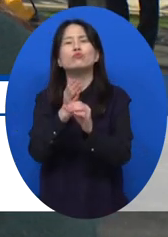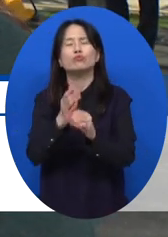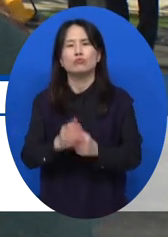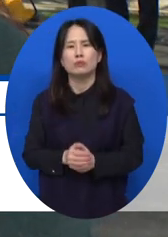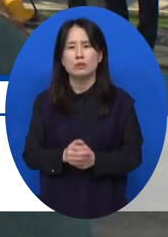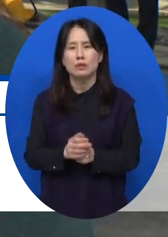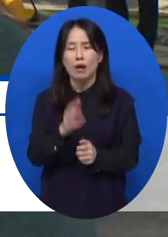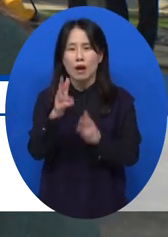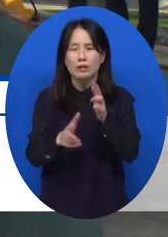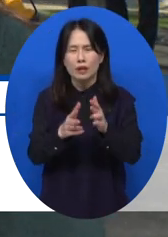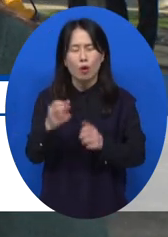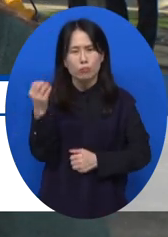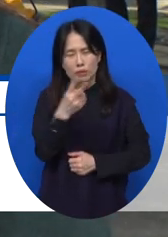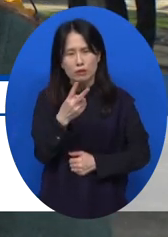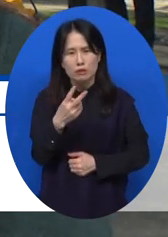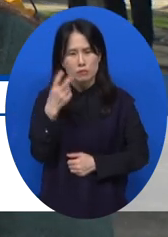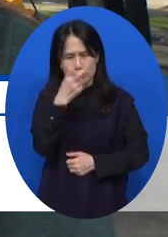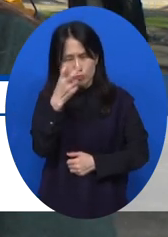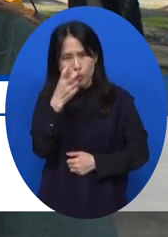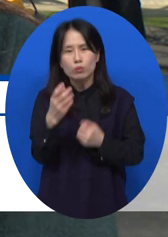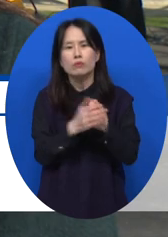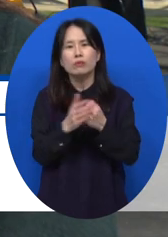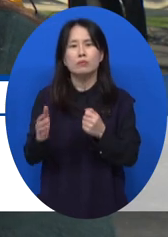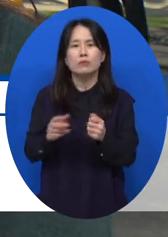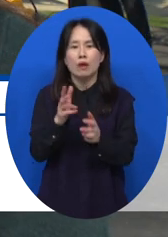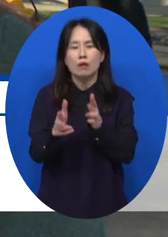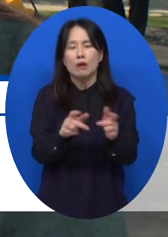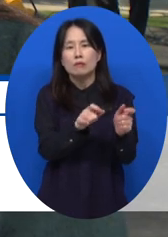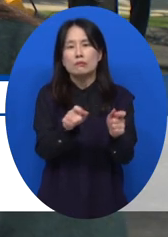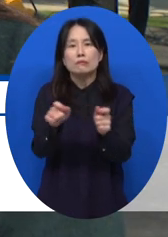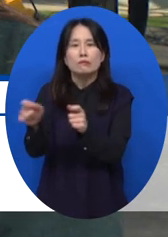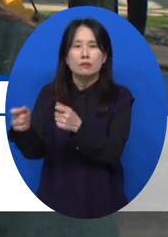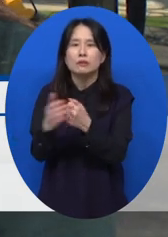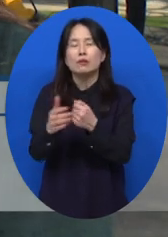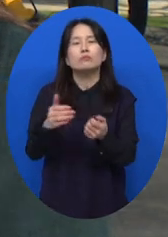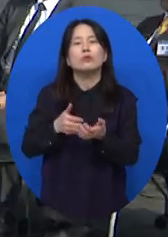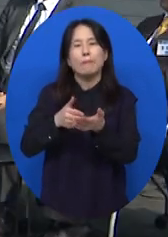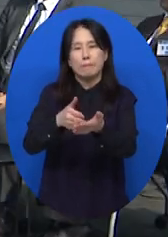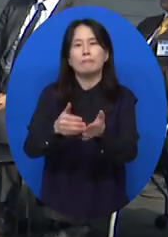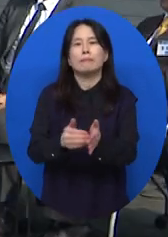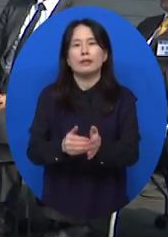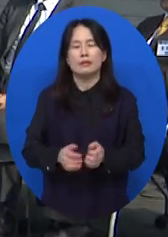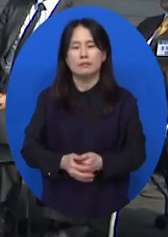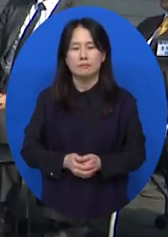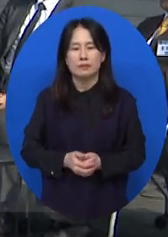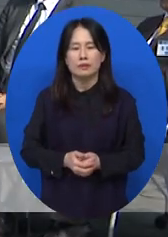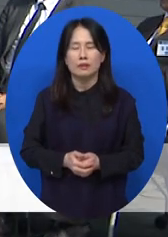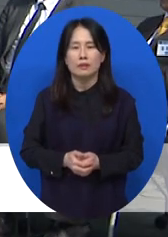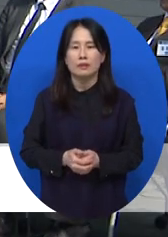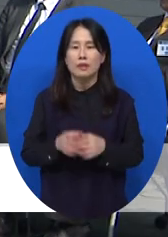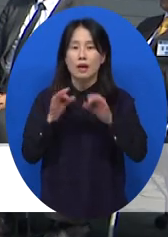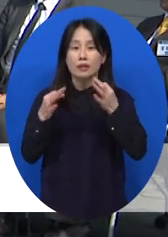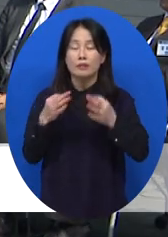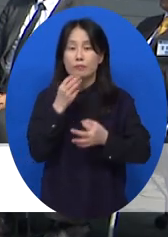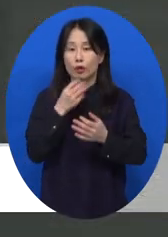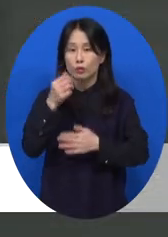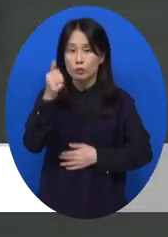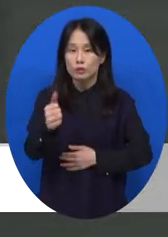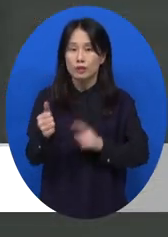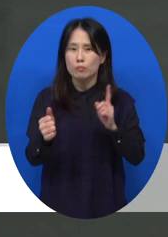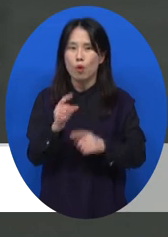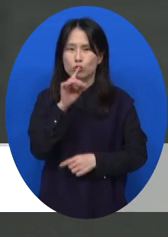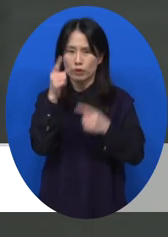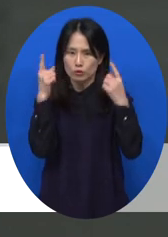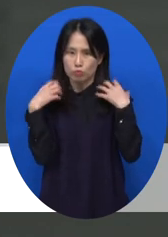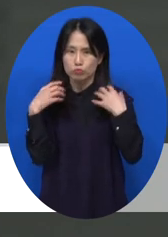사업 적정성 재검토로 인해서 사업이 지연되고 있어서 청원하게 되었습니다. 이에 김동연 경기도지사는